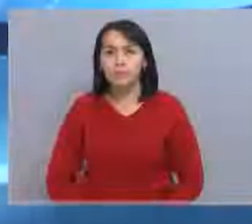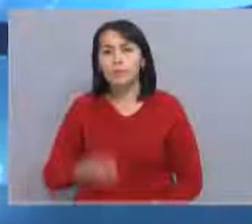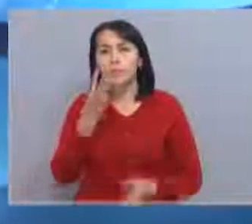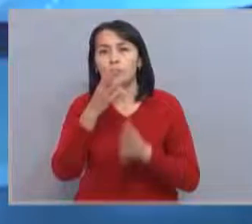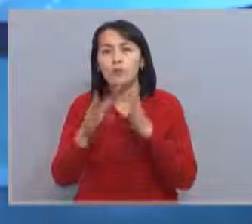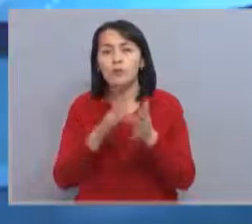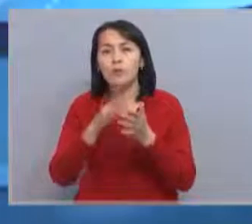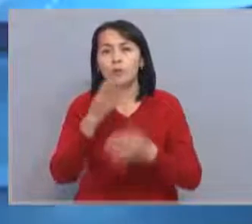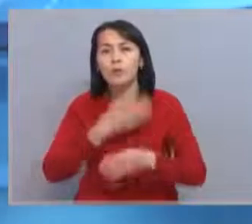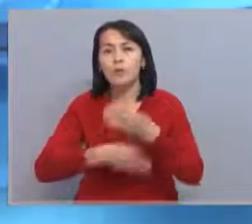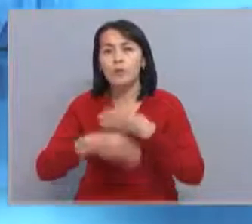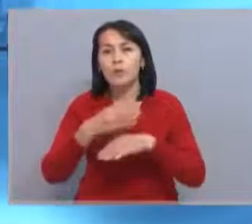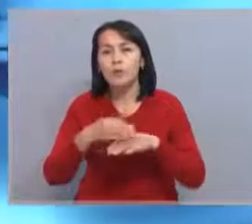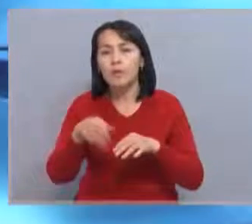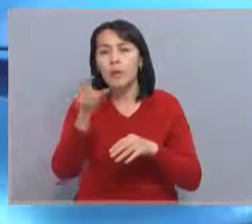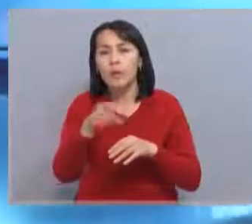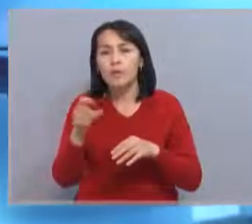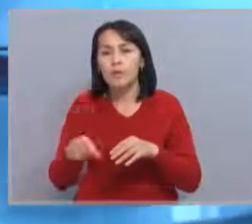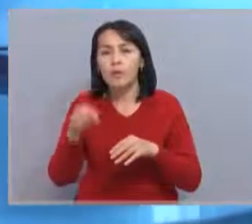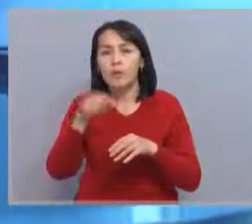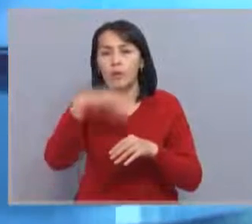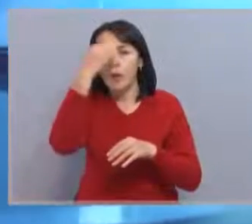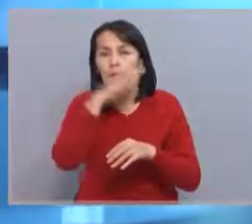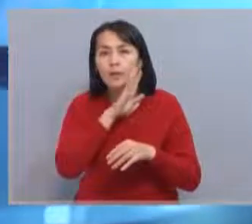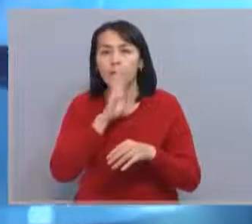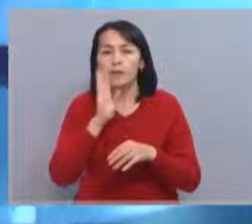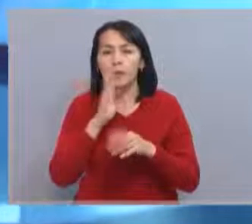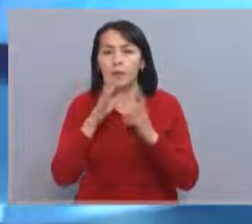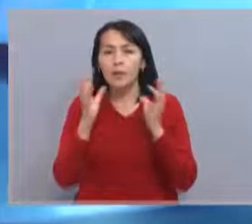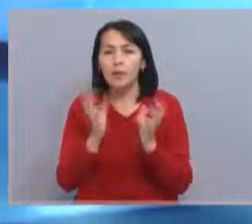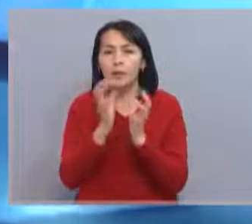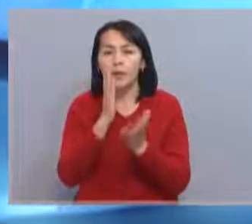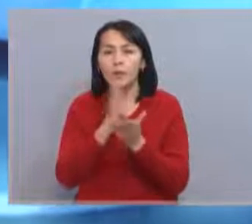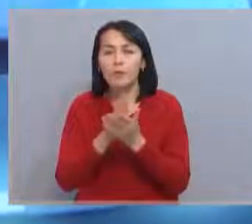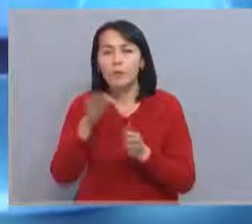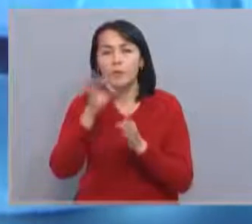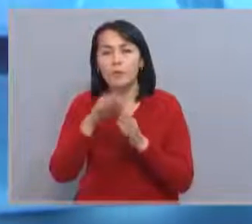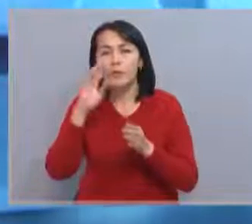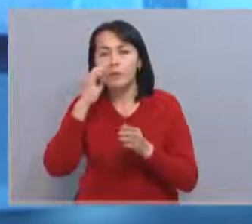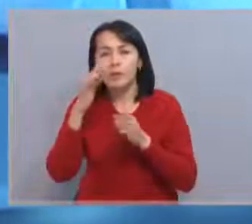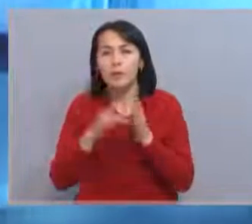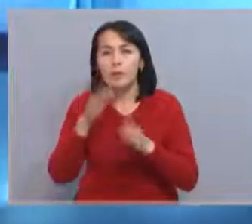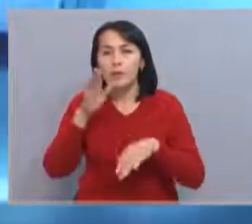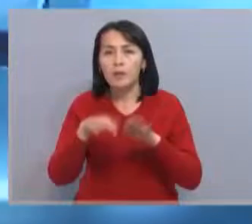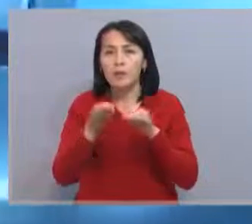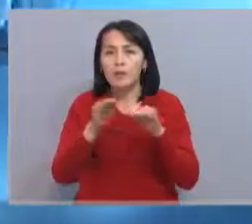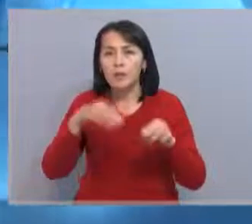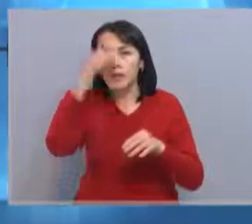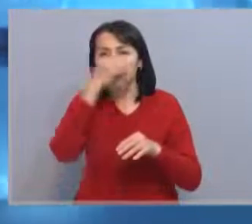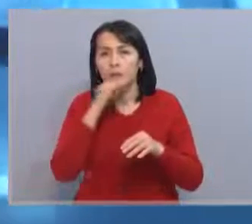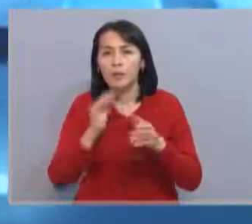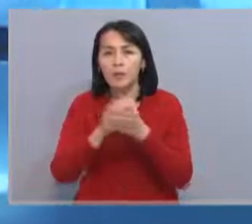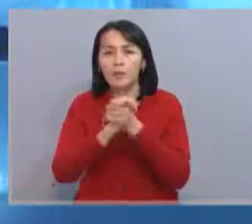Үшінші мегаполисте мүмкіндігі шектеулі азаматтар мен олардың ата-аналарына жағдай жасалған. Осы мақсатта шаһарда ерекше балалар ата-аналар